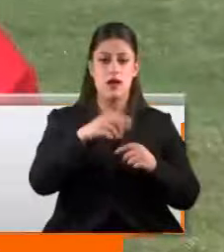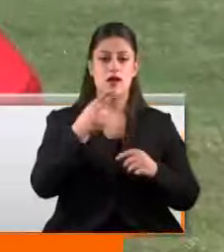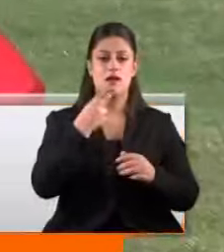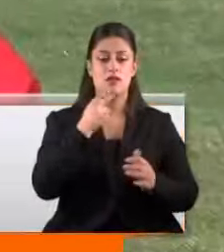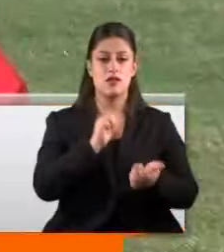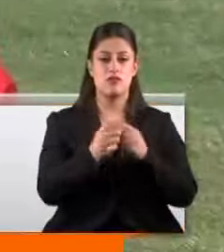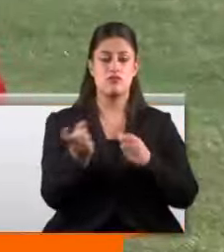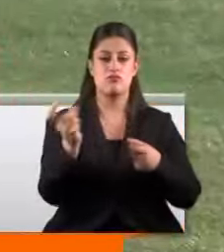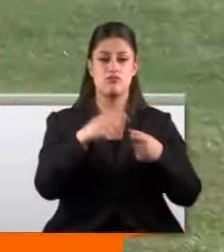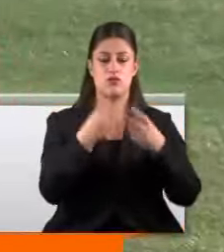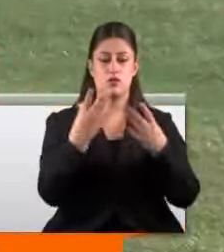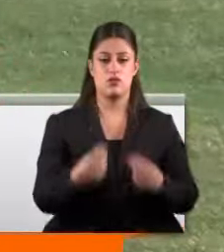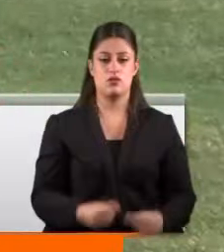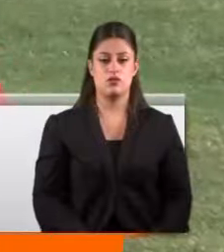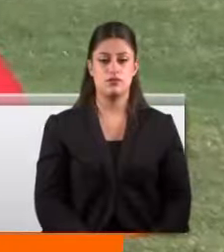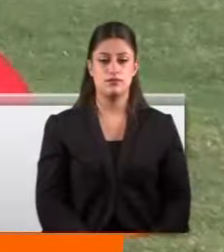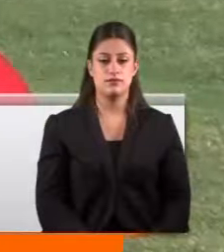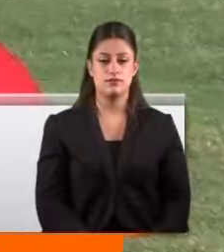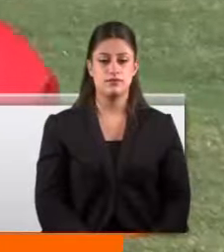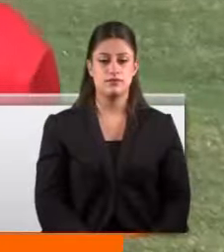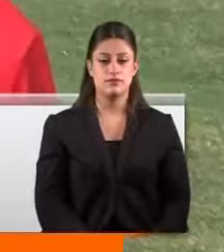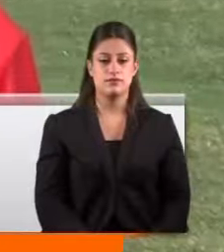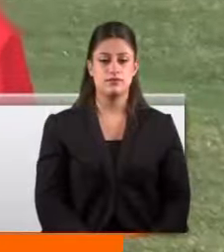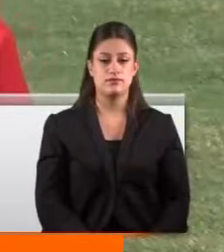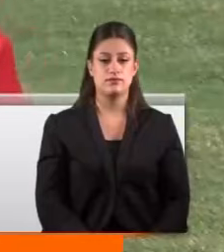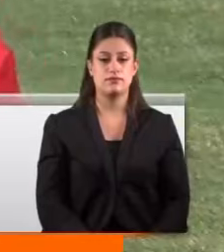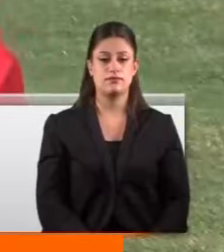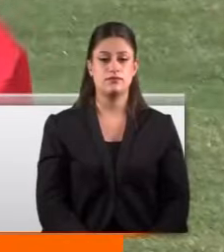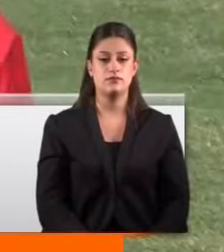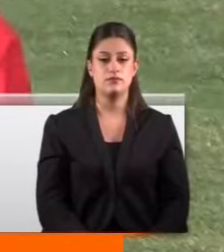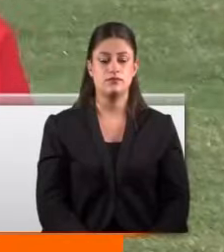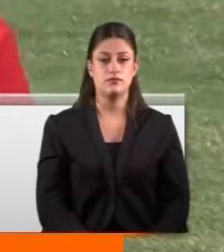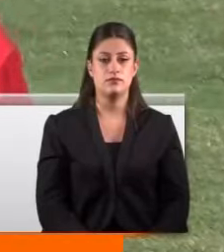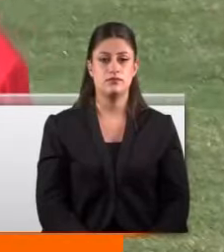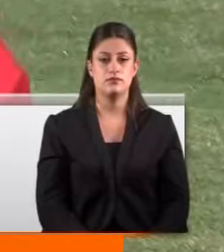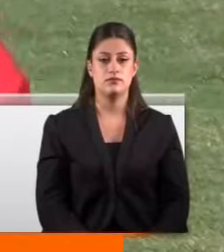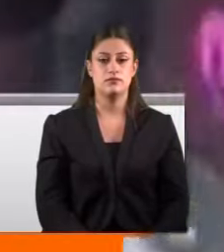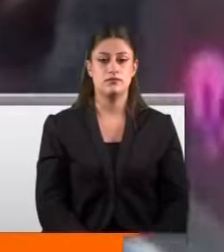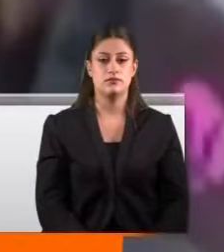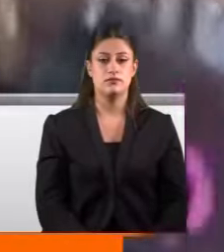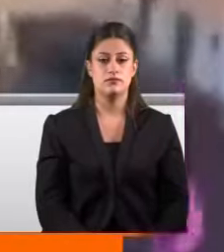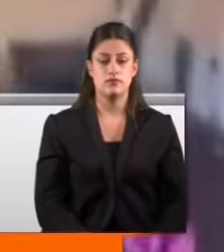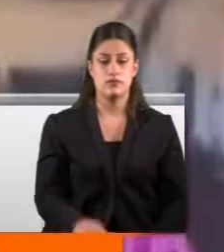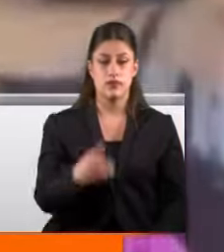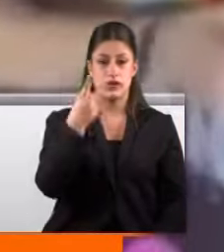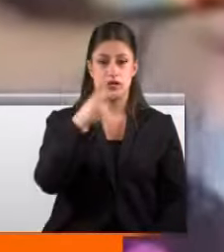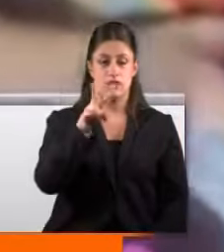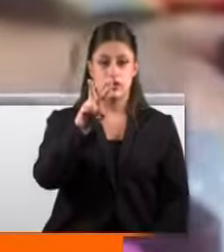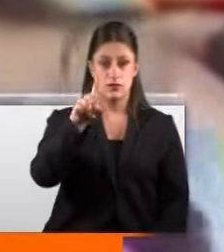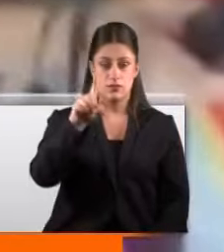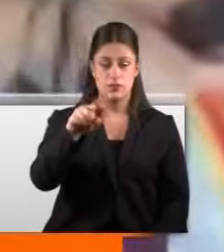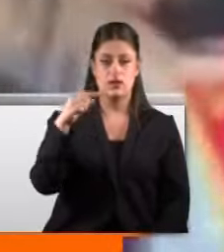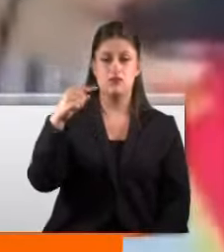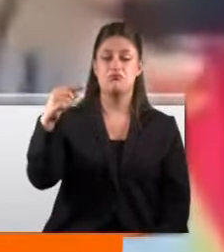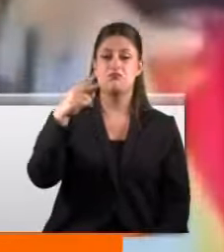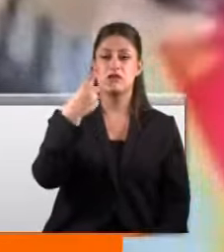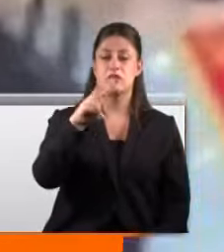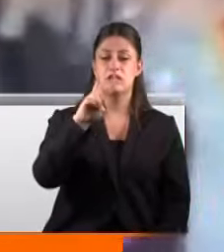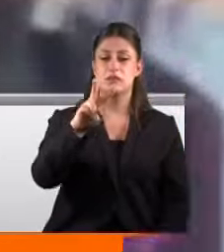Bazen idmanlara gelemiyorum işlerimden dolayı ama gelemediğim zamanlarda ek idman yapıyorum. 2021, 2022